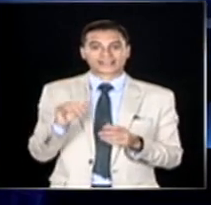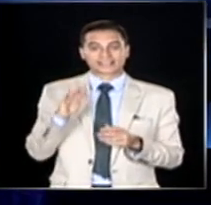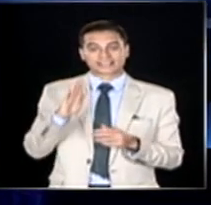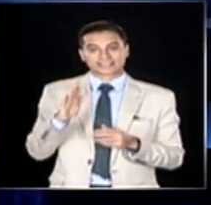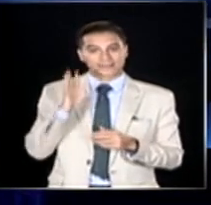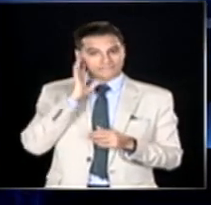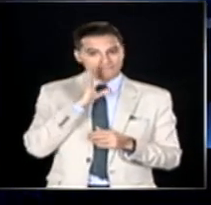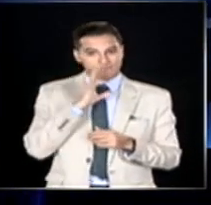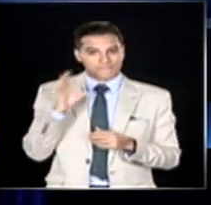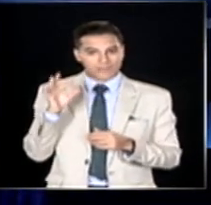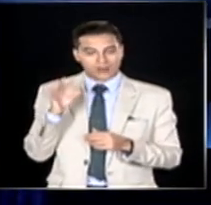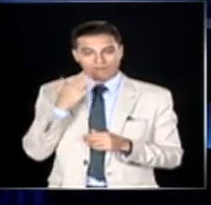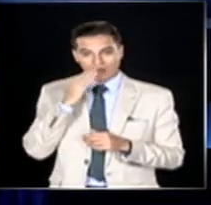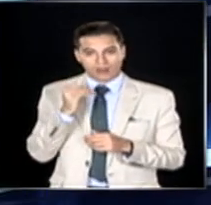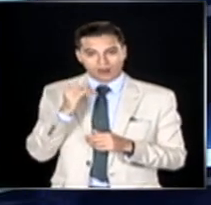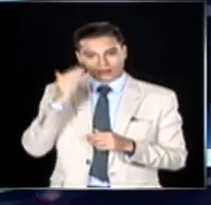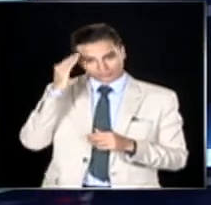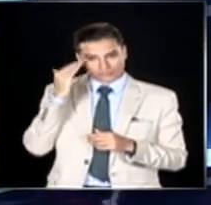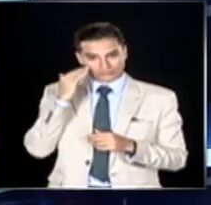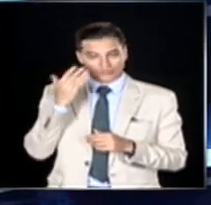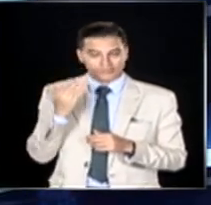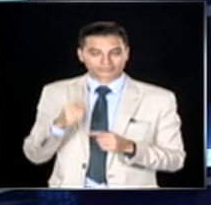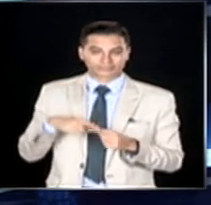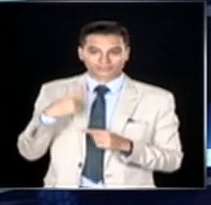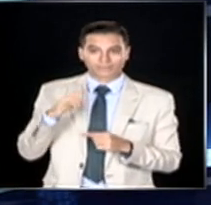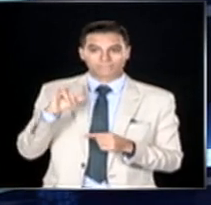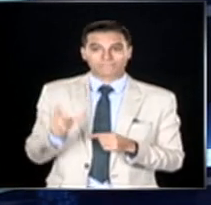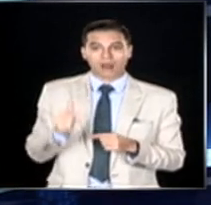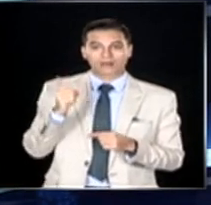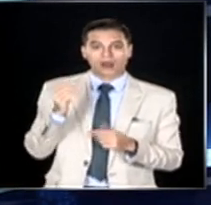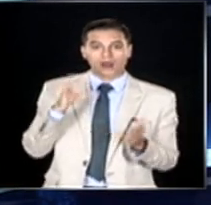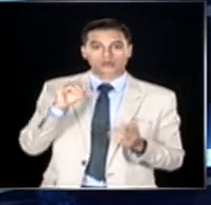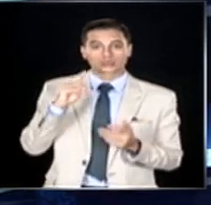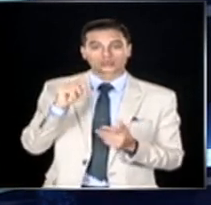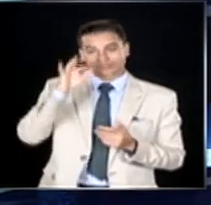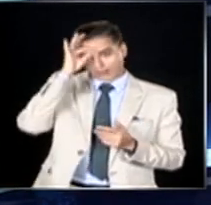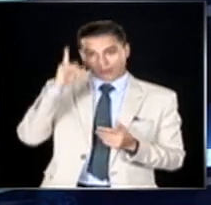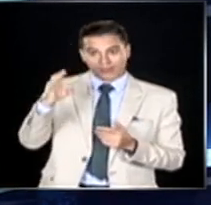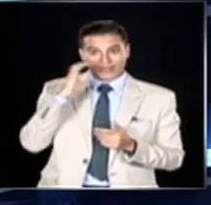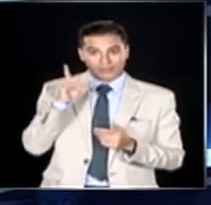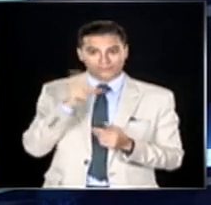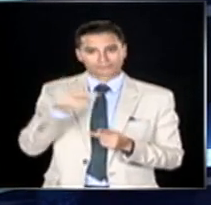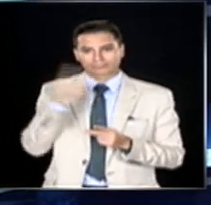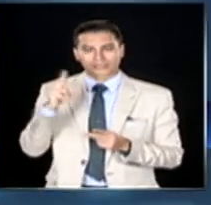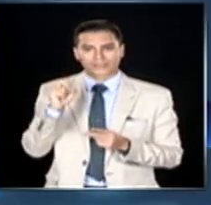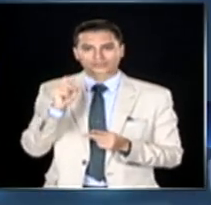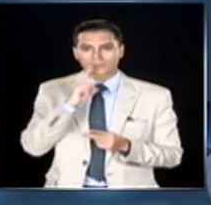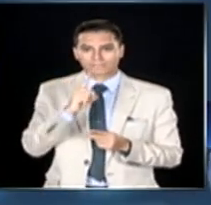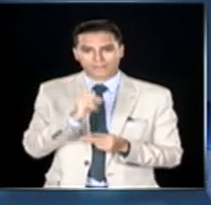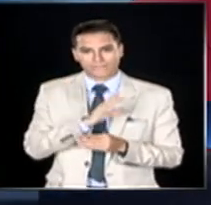طيب، منار ويوسف، يوسف ومنار. يوسف لو إجابتك صح رجعت ب 25